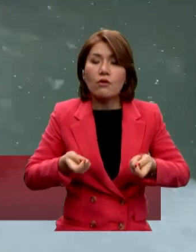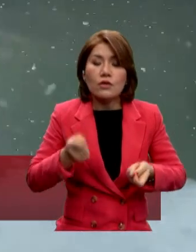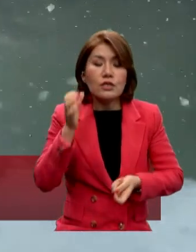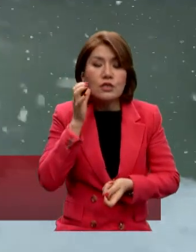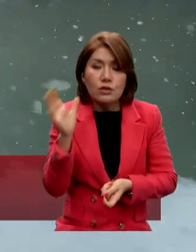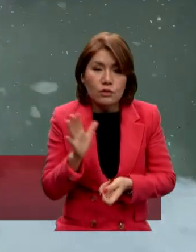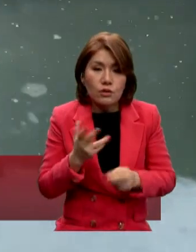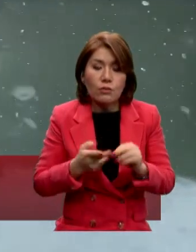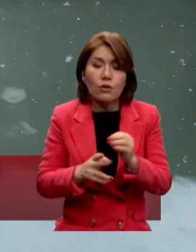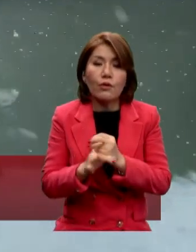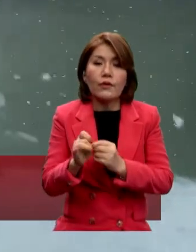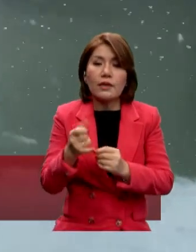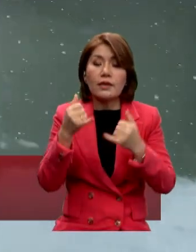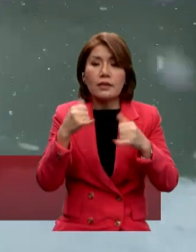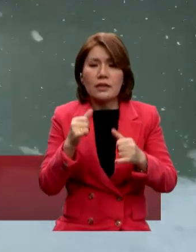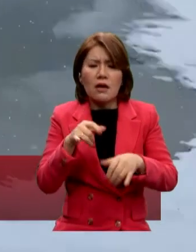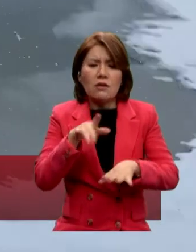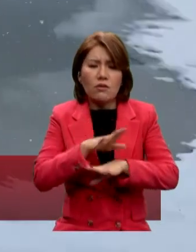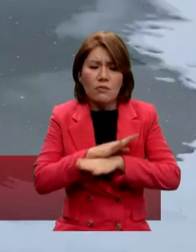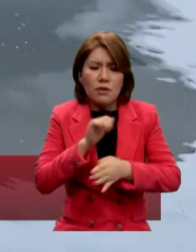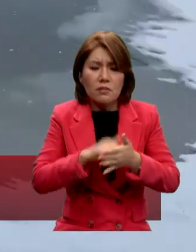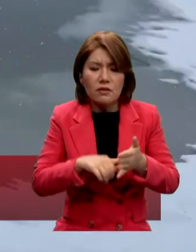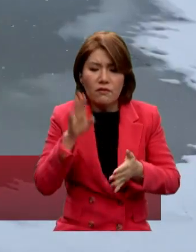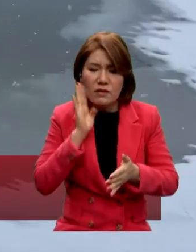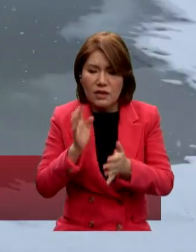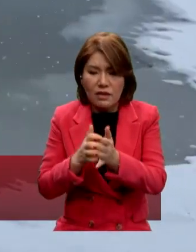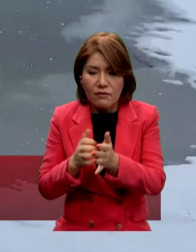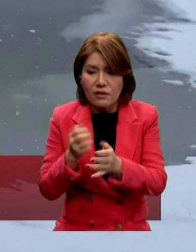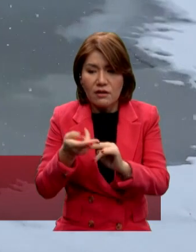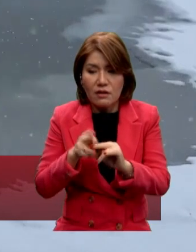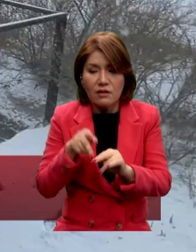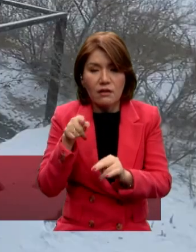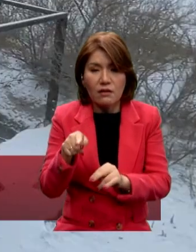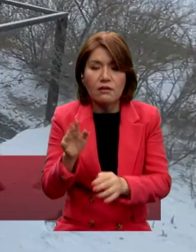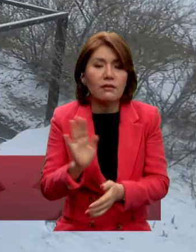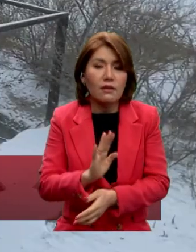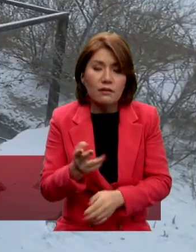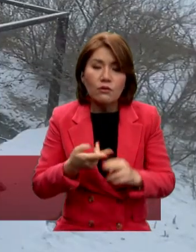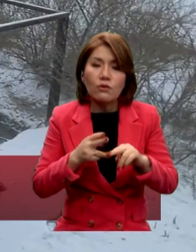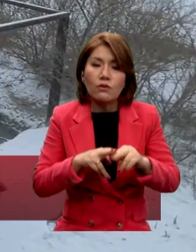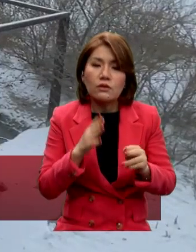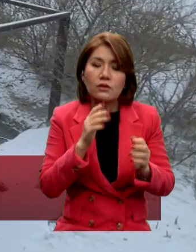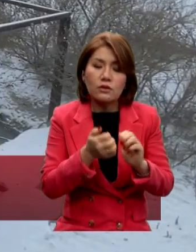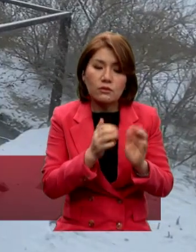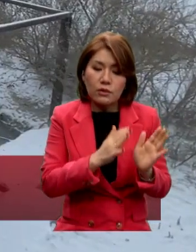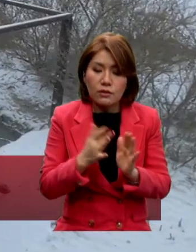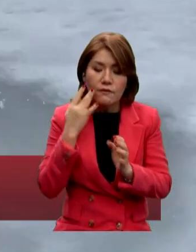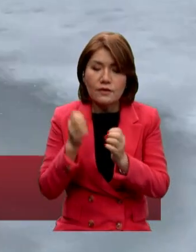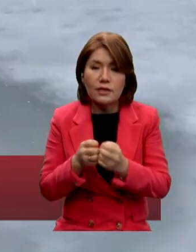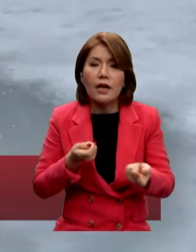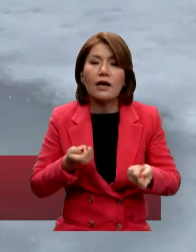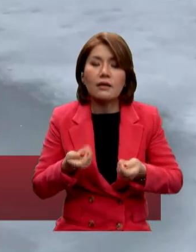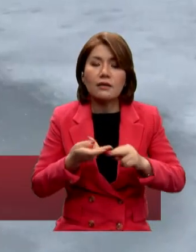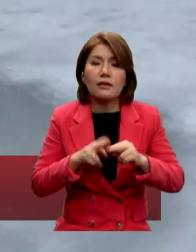района считают, что падеж скота не имеет отношения к дефициту воды. Даже заявили, что ситуация стабильная. В свою очередь